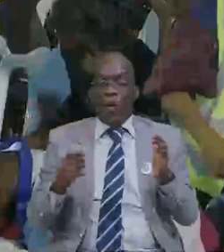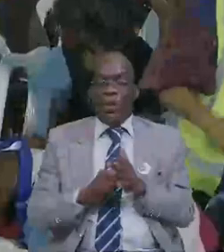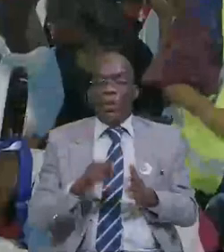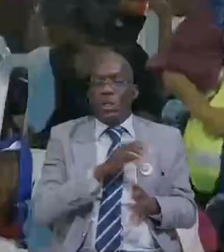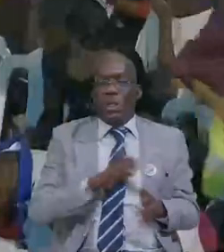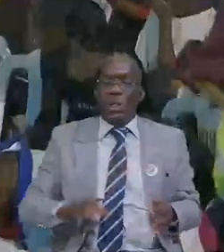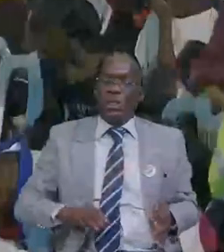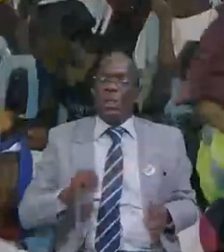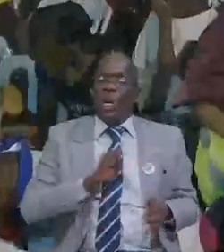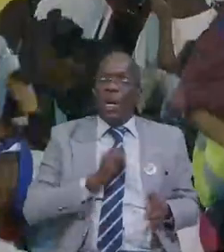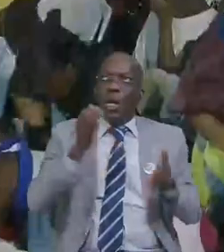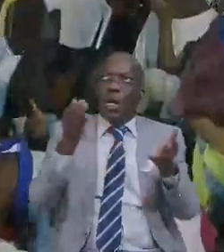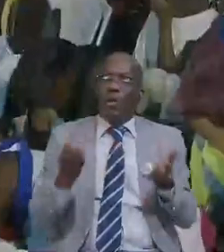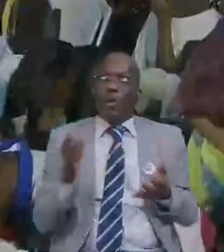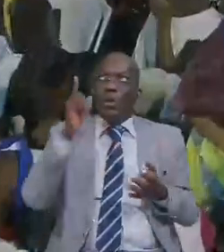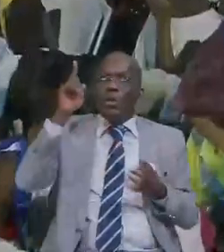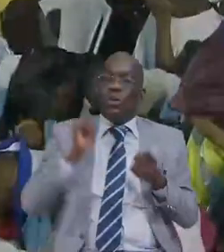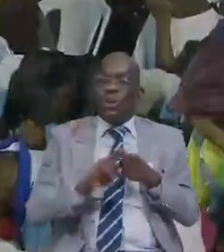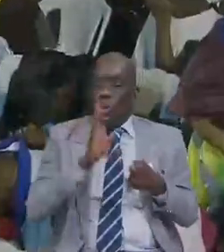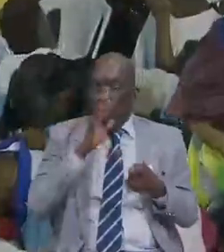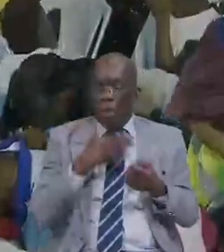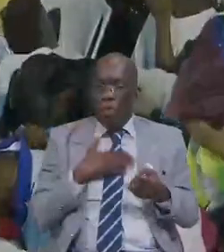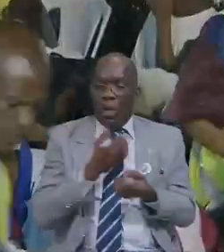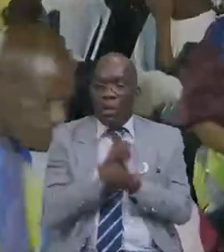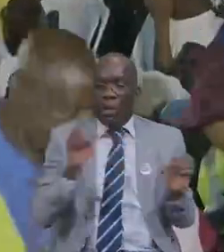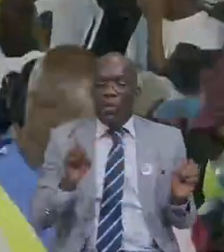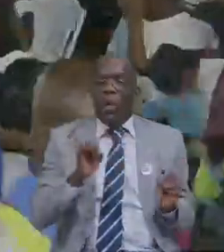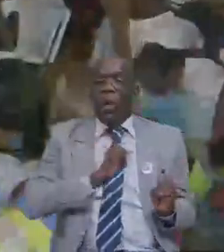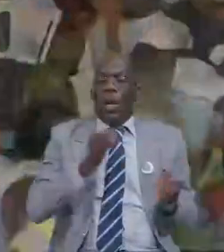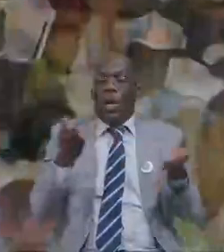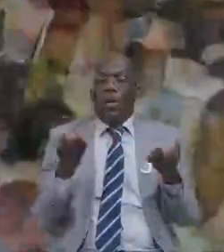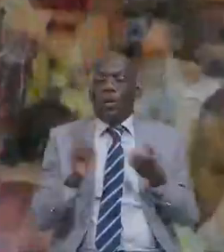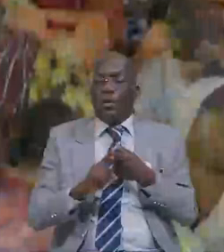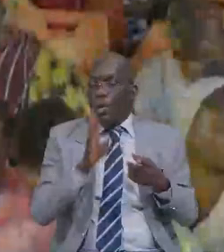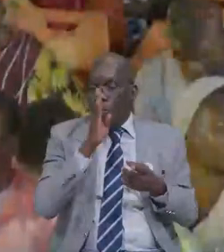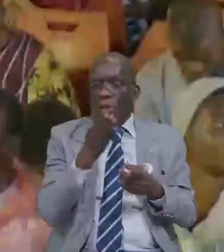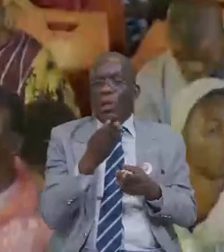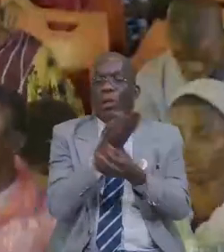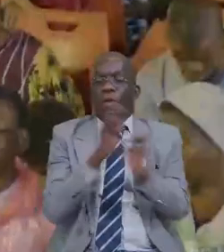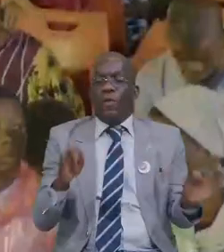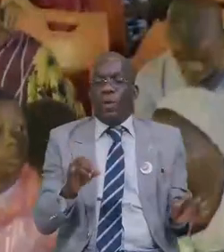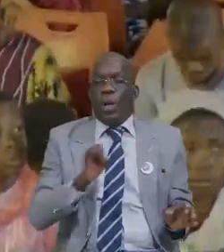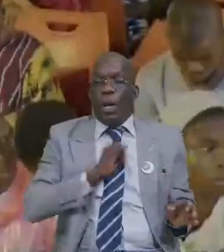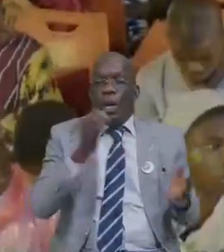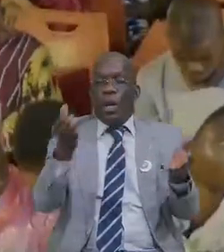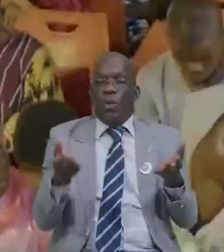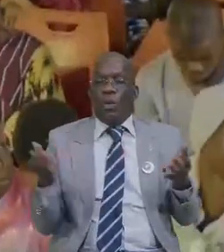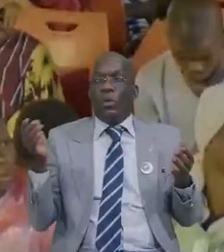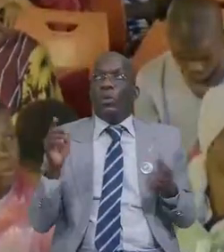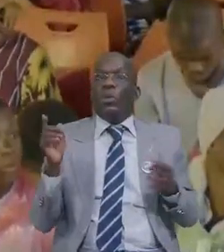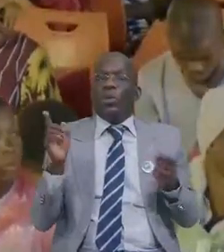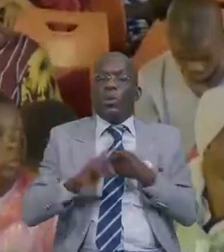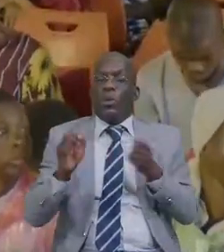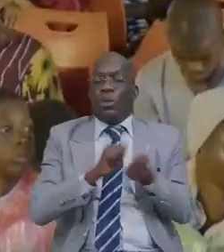Christ. Je veux qu'il soit mon sauveur. Je veux être libéré de toutes les chaînes et des liens du